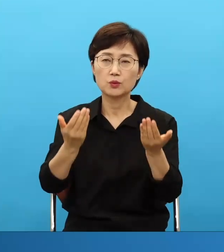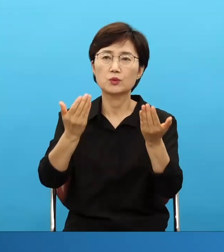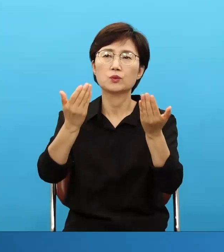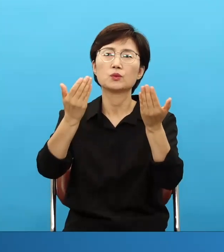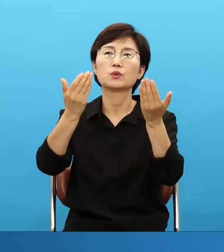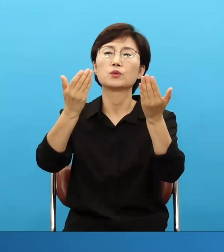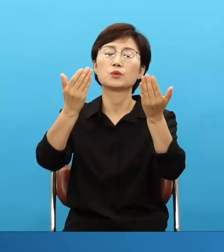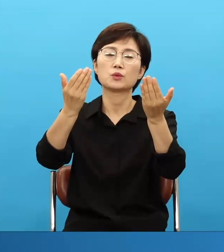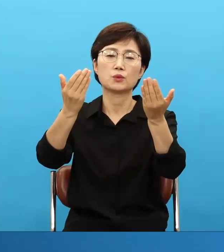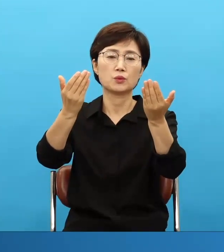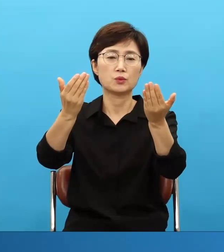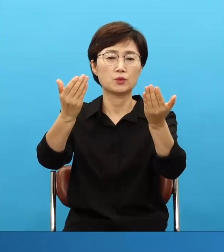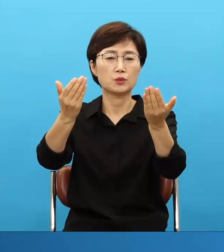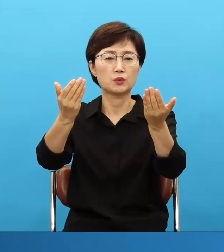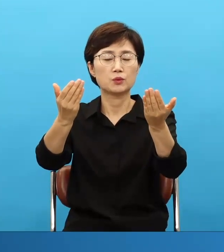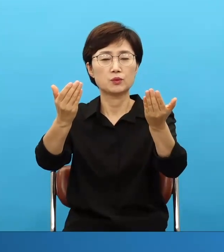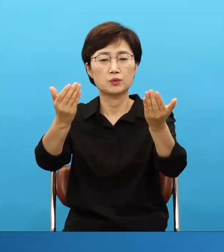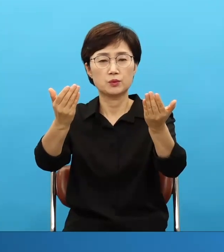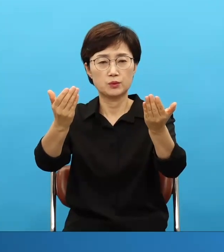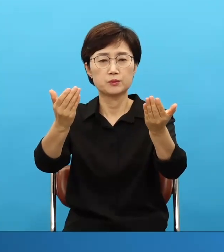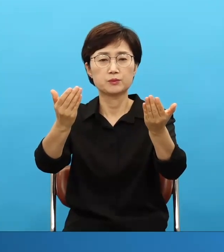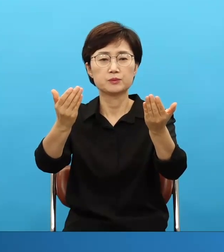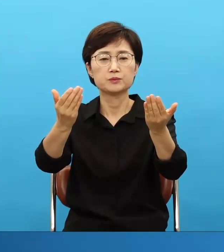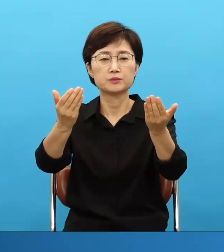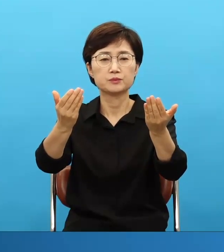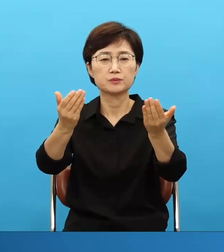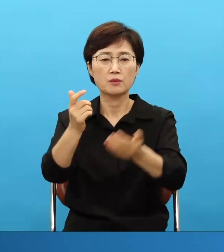찬송케 하옵소서